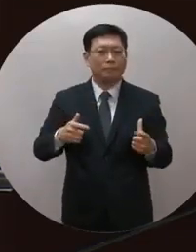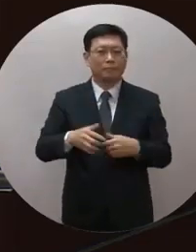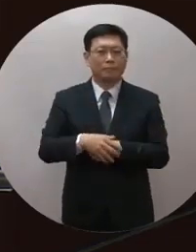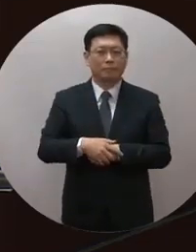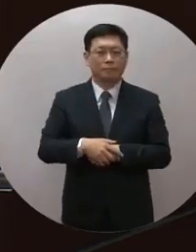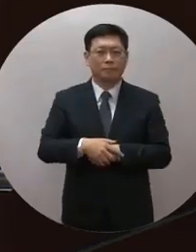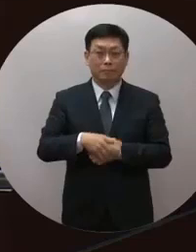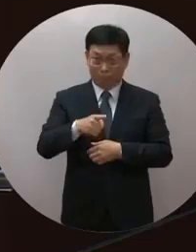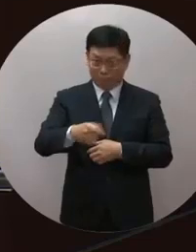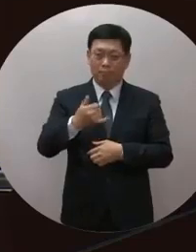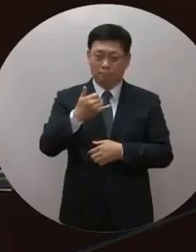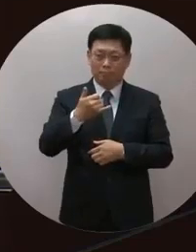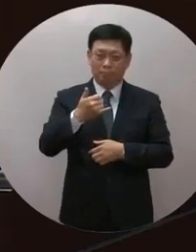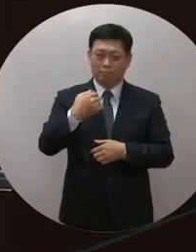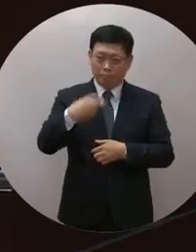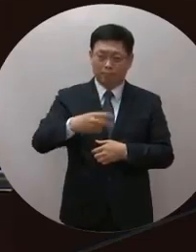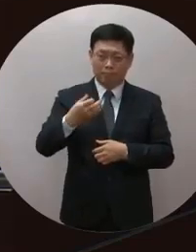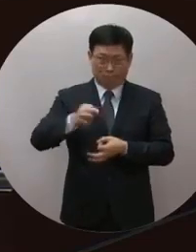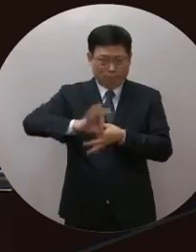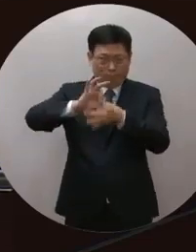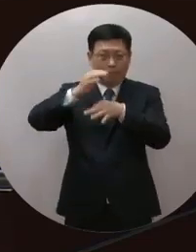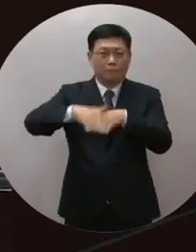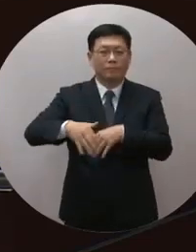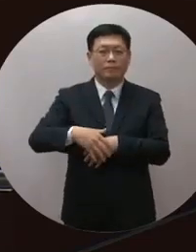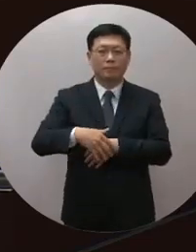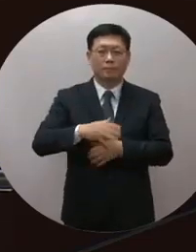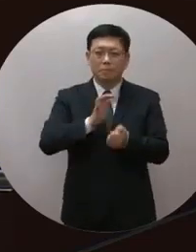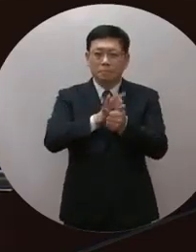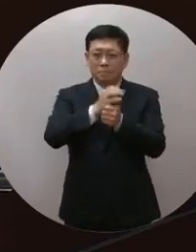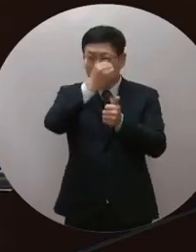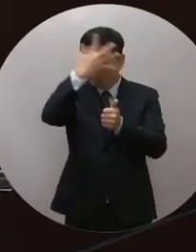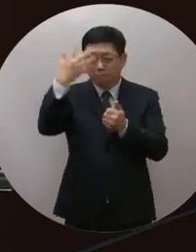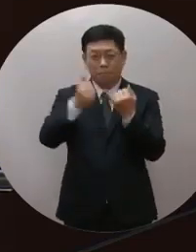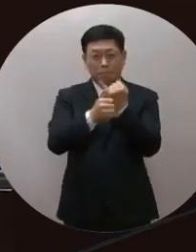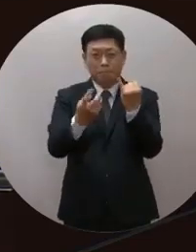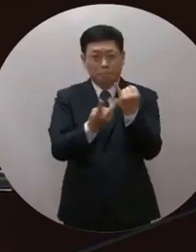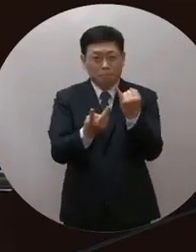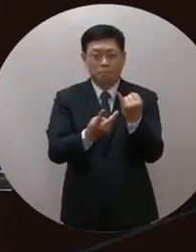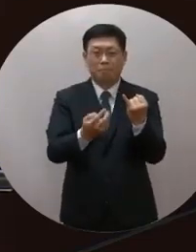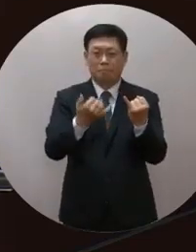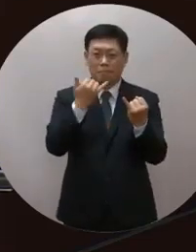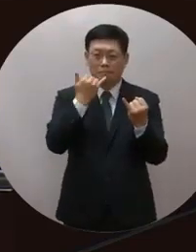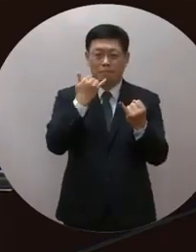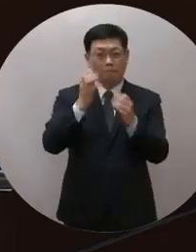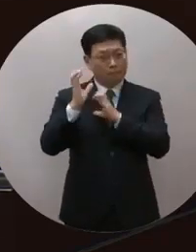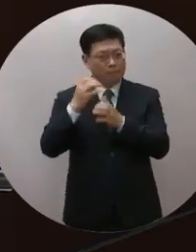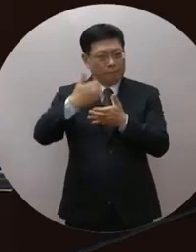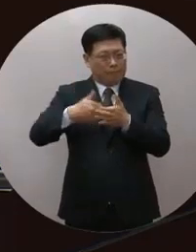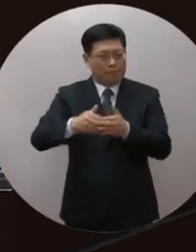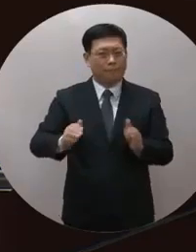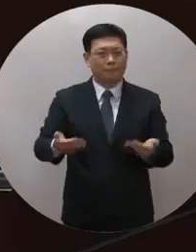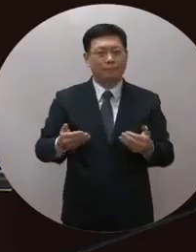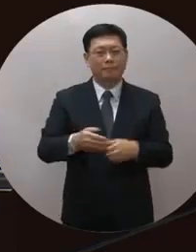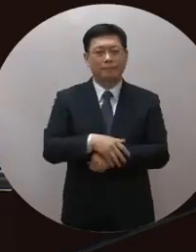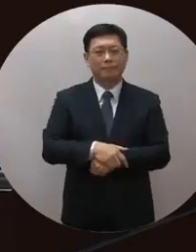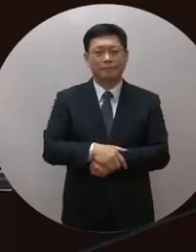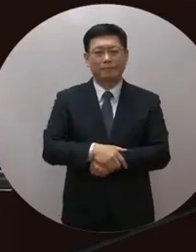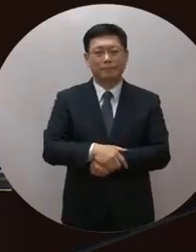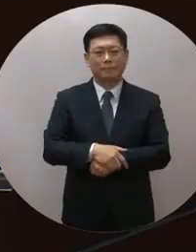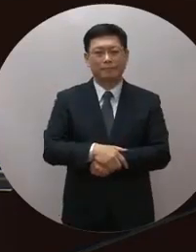补助的范围跟金额，让年轻的夫妻能够减轻育儿的负